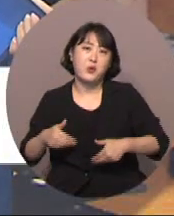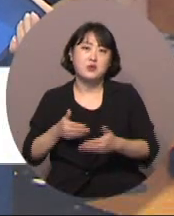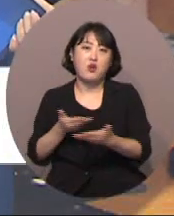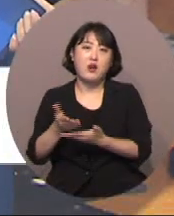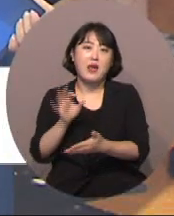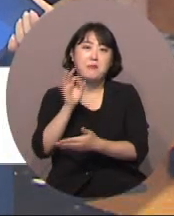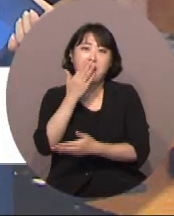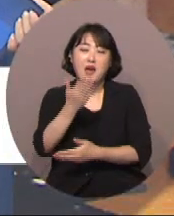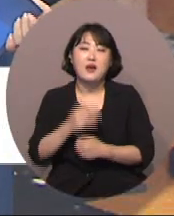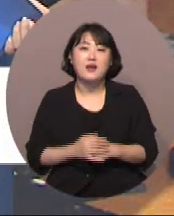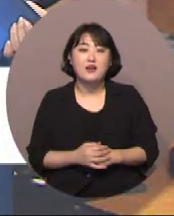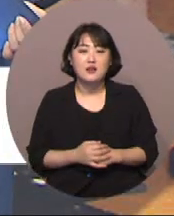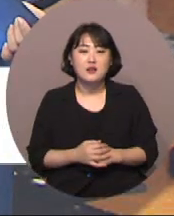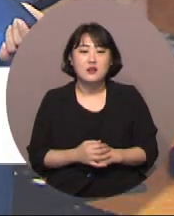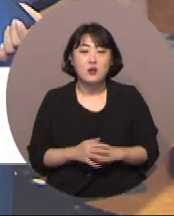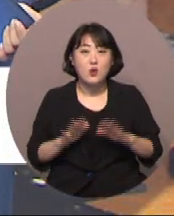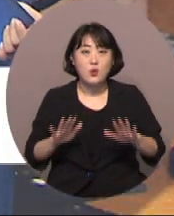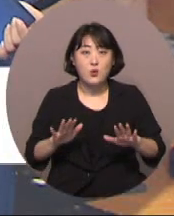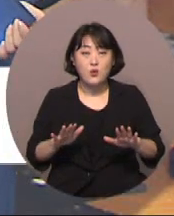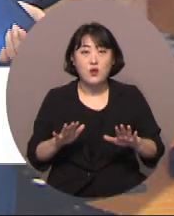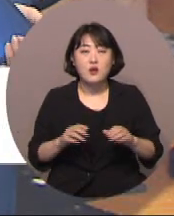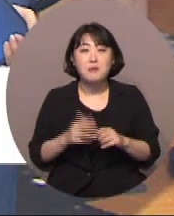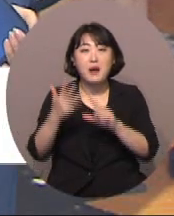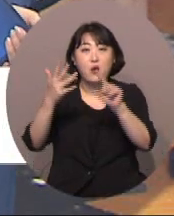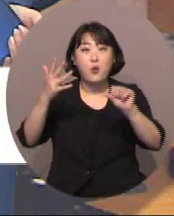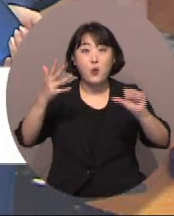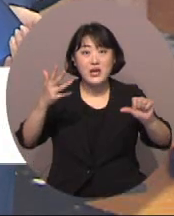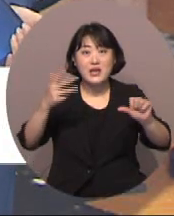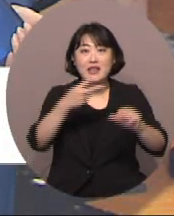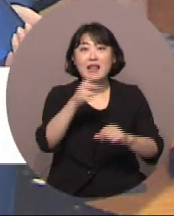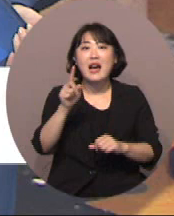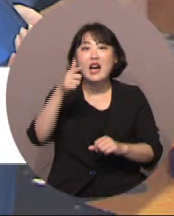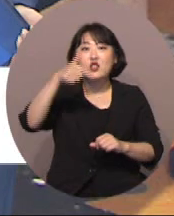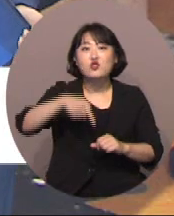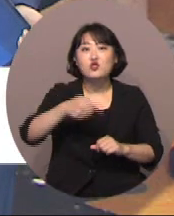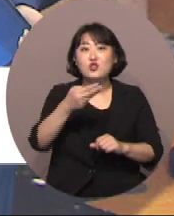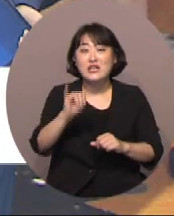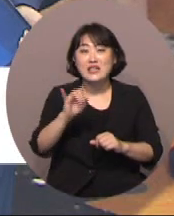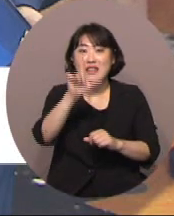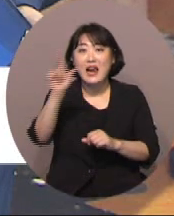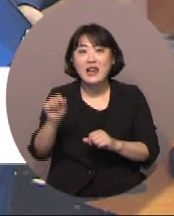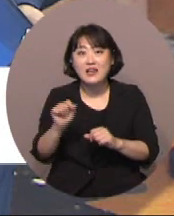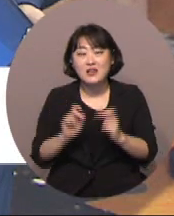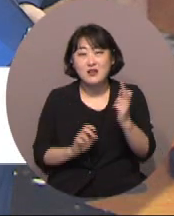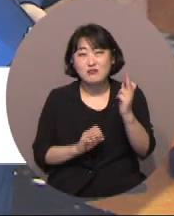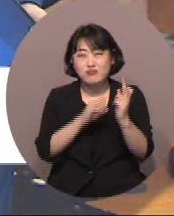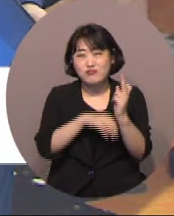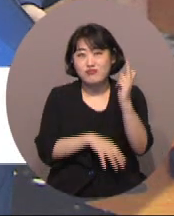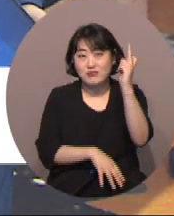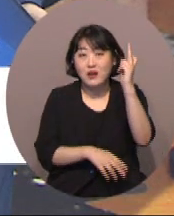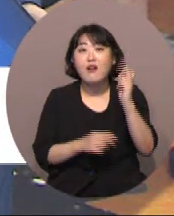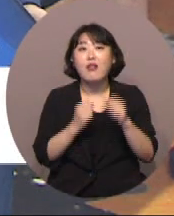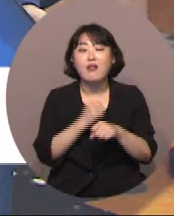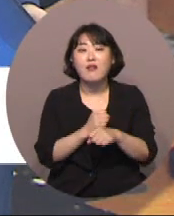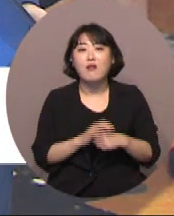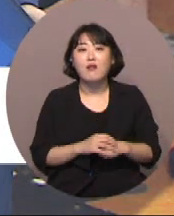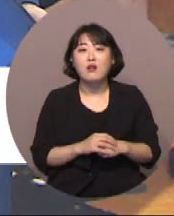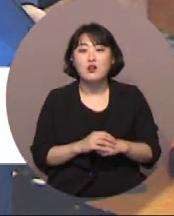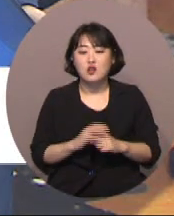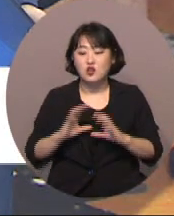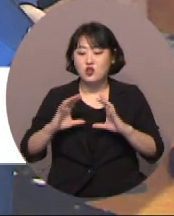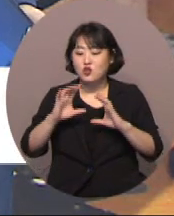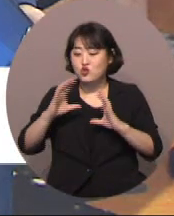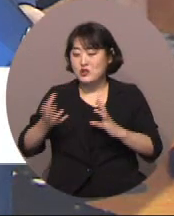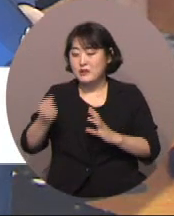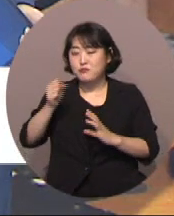오는 5일 대한민국 첫 달 탐사 궤도선 다누리가 우주로 향하는데요. 국립중앙과학관에서는 다누리 축소